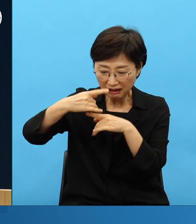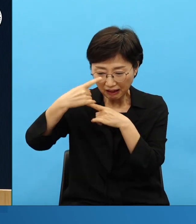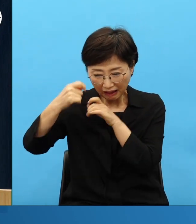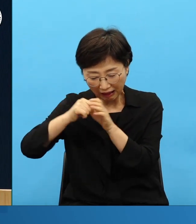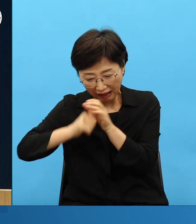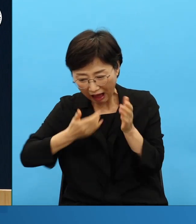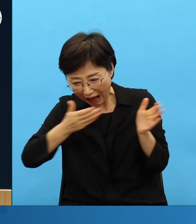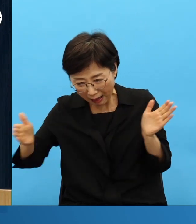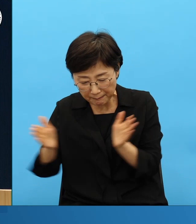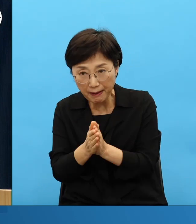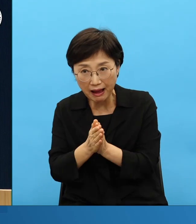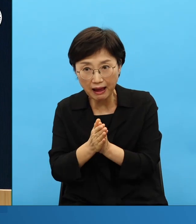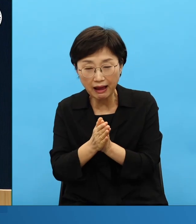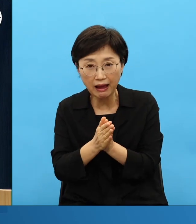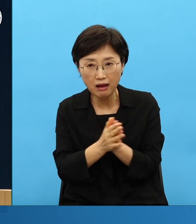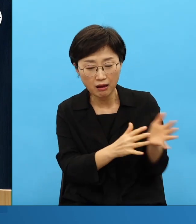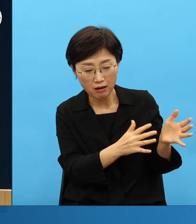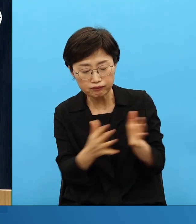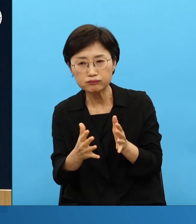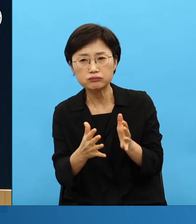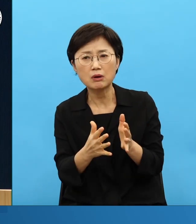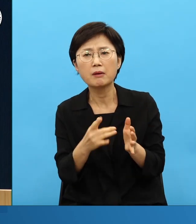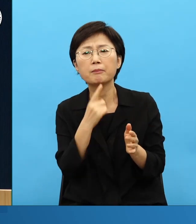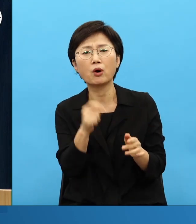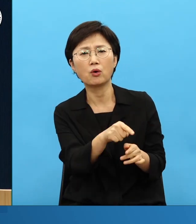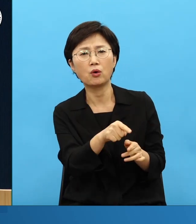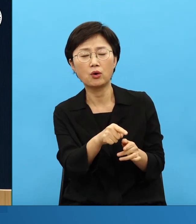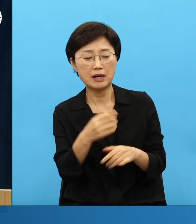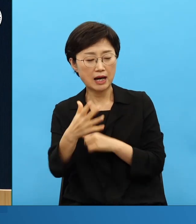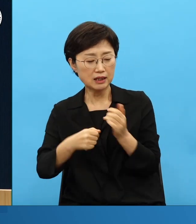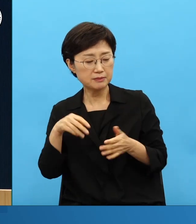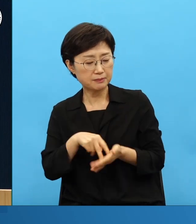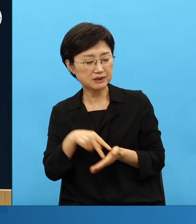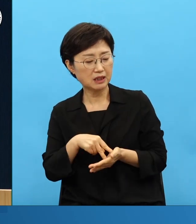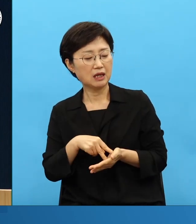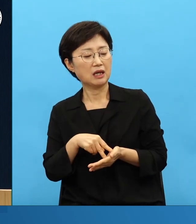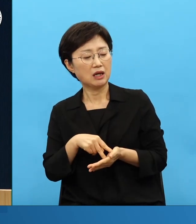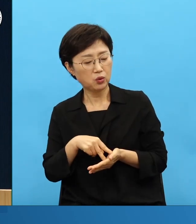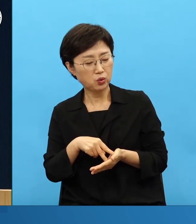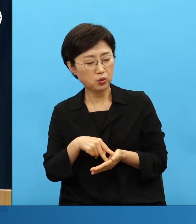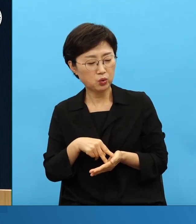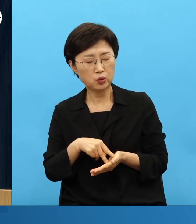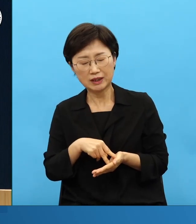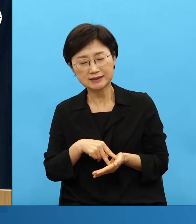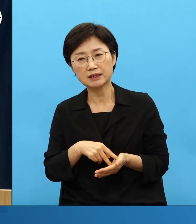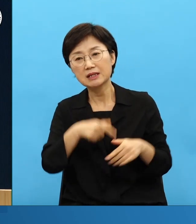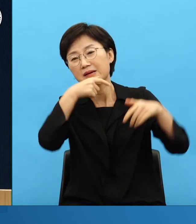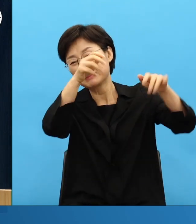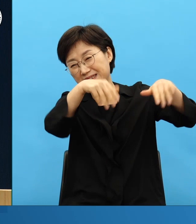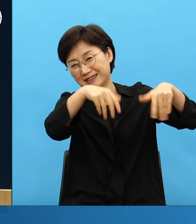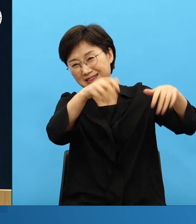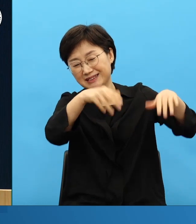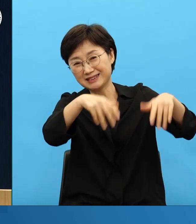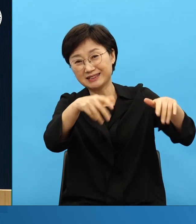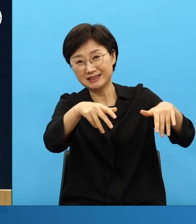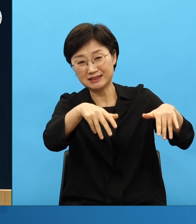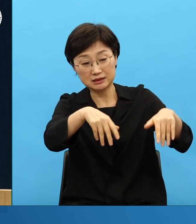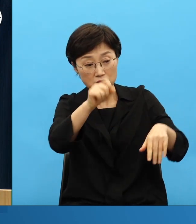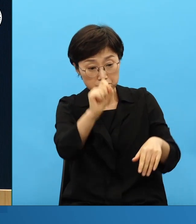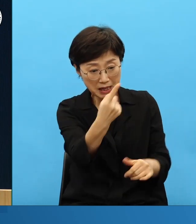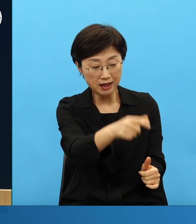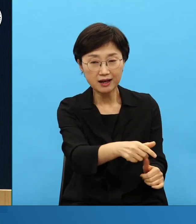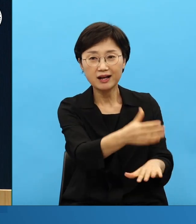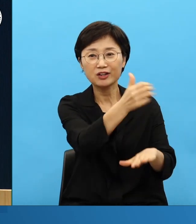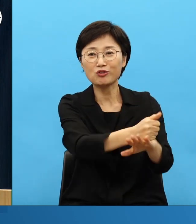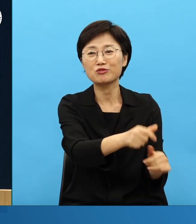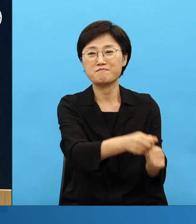completely seized by Satan. They had resorted to become children of the devil, and that's why God wanted to quickly deliver them from that. 지금도 똑같습니다. It's the same even